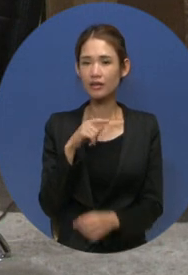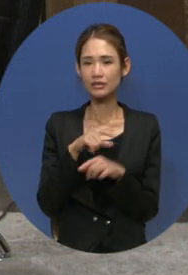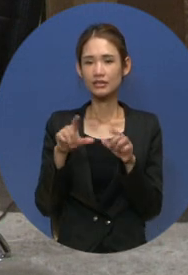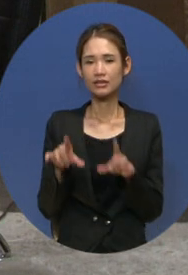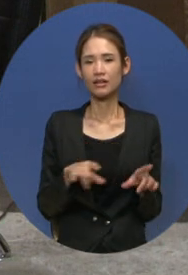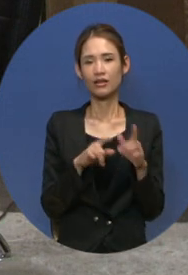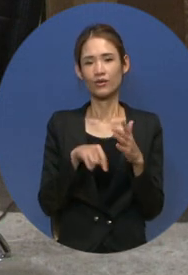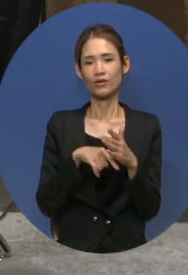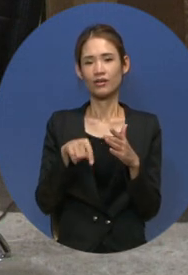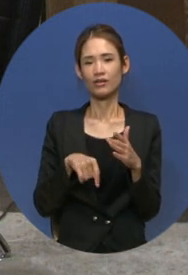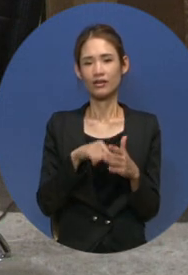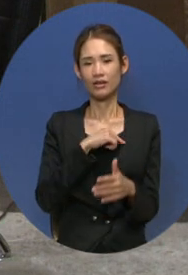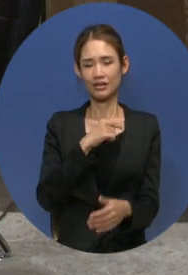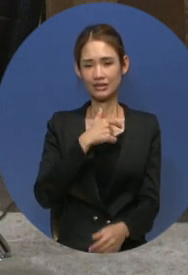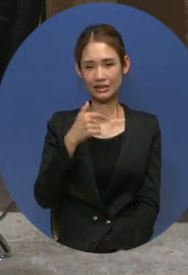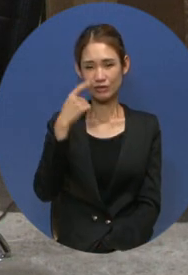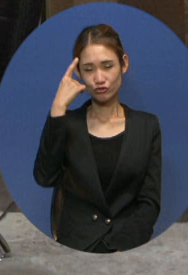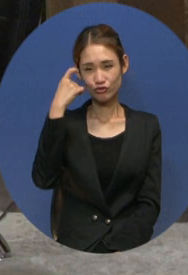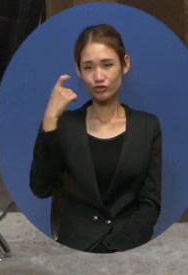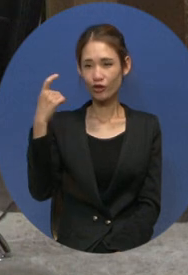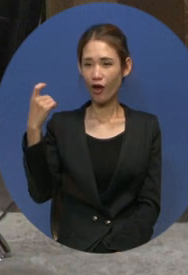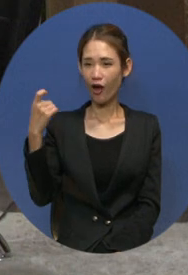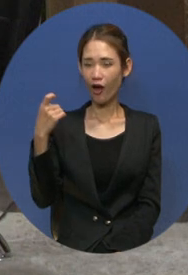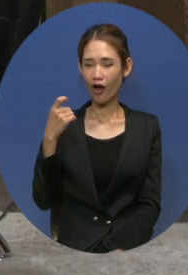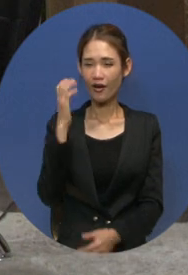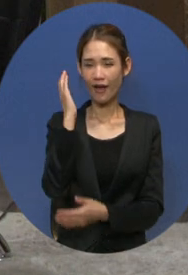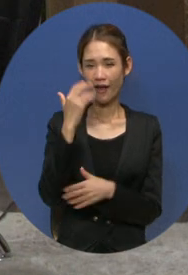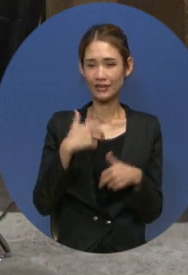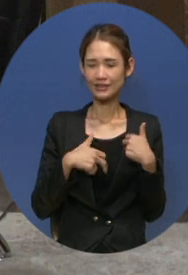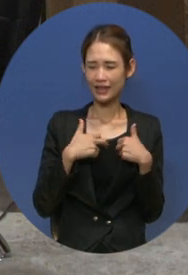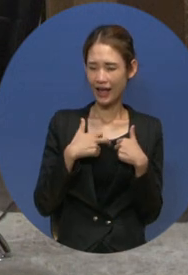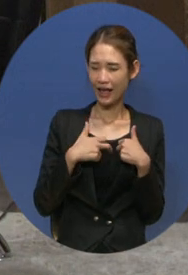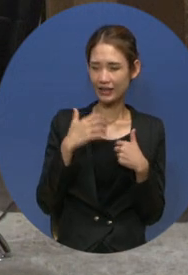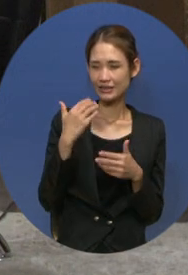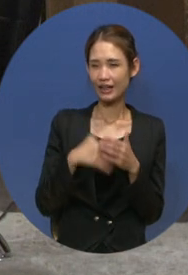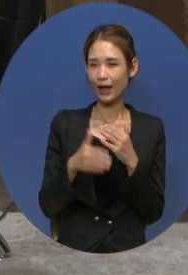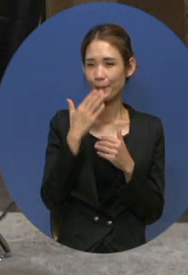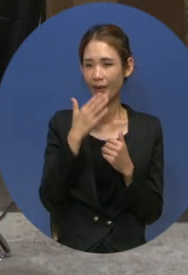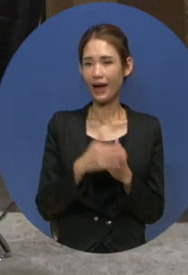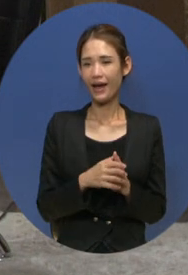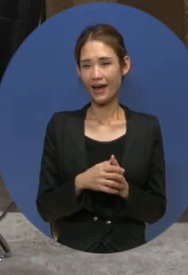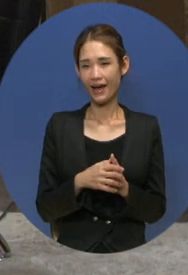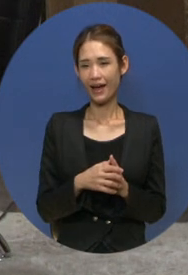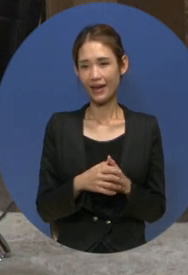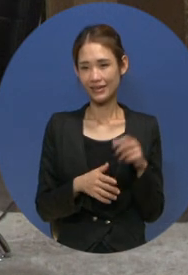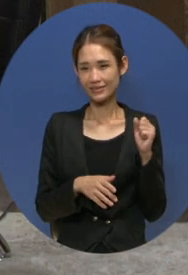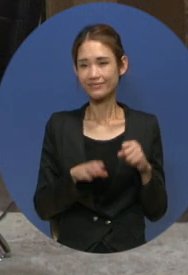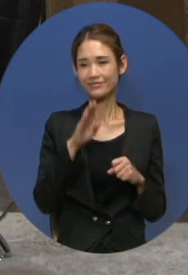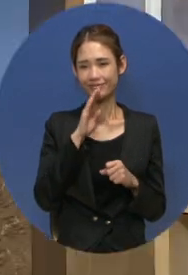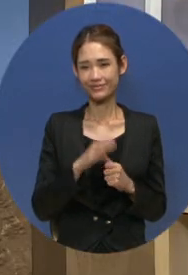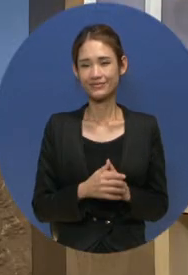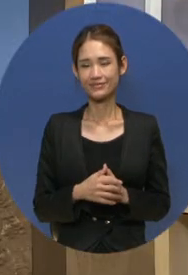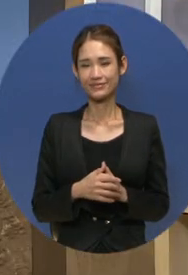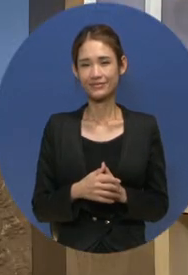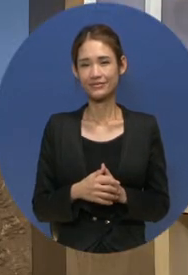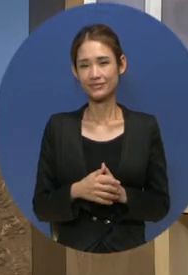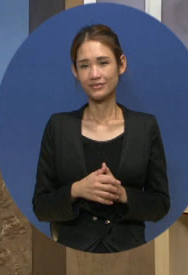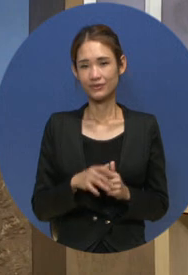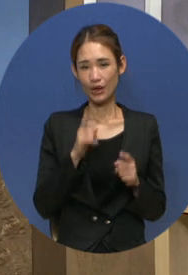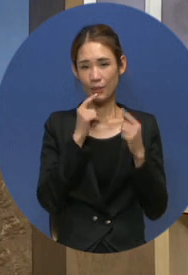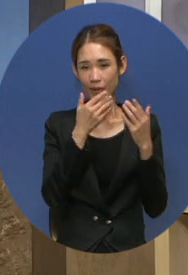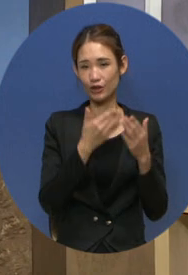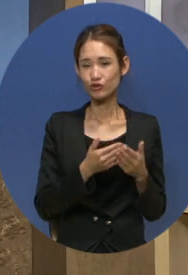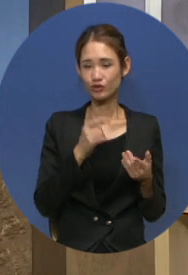속에 또 굉장히 큰 추억이자 에피소드로 활력이 되는 남을 수, 거죠. 있을 것 같습니다.